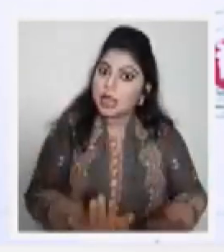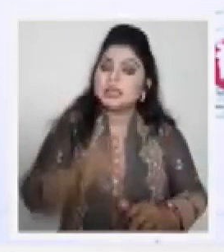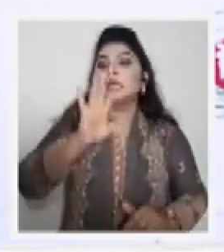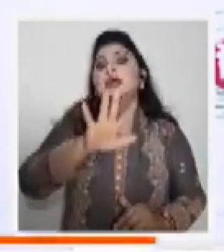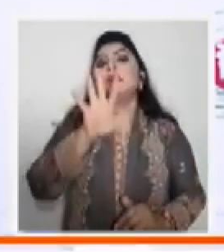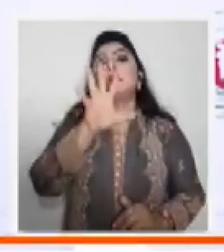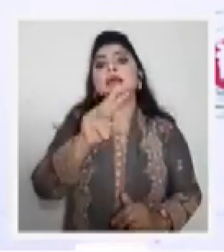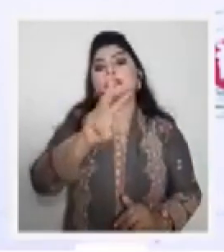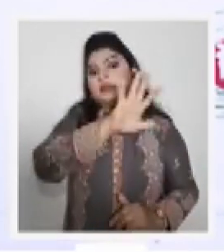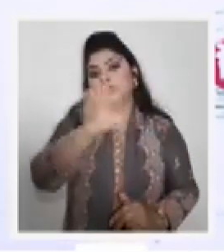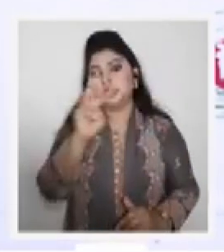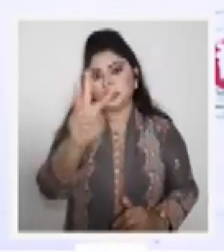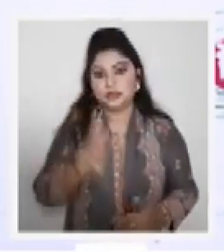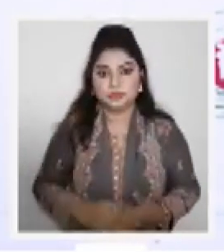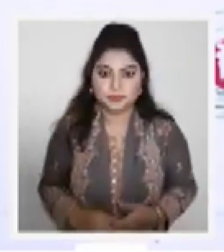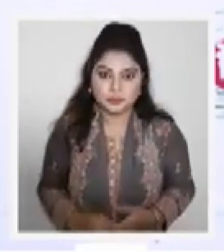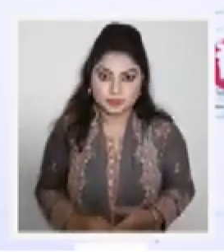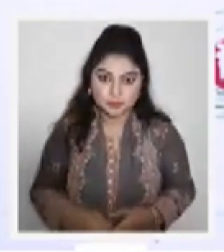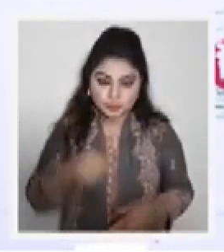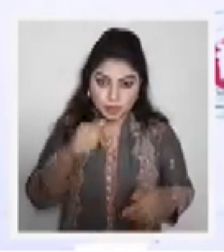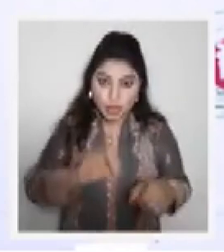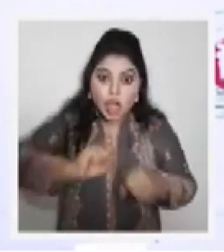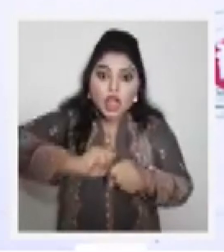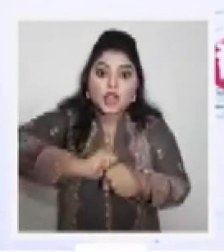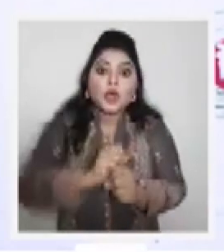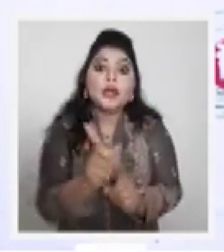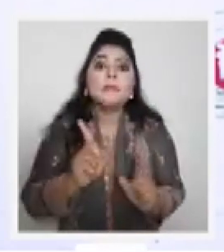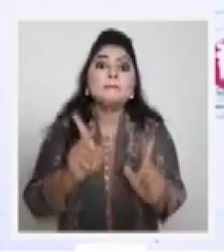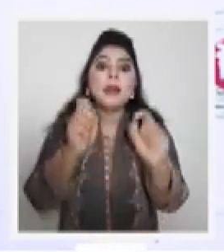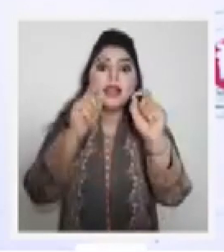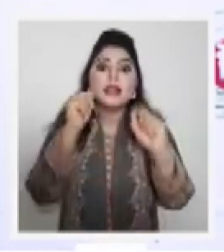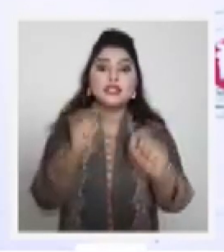362,222 জন। বর্তমানে কোয়ারেন্টাইনে আছেন 59,530 জন।